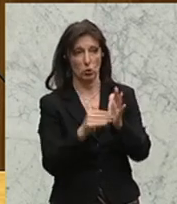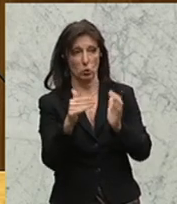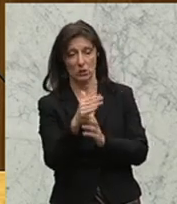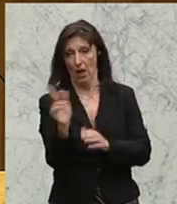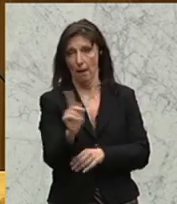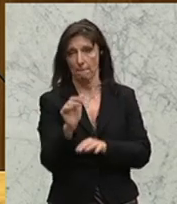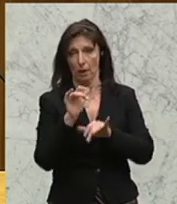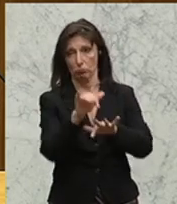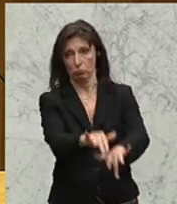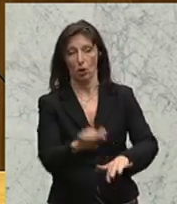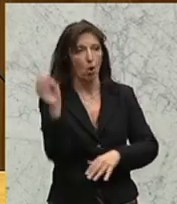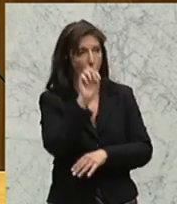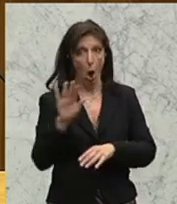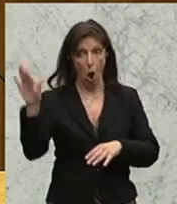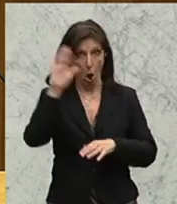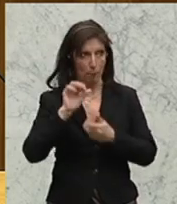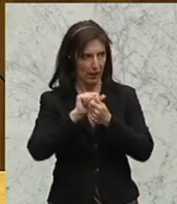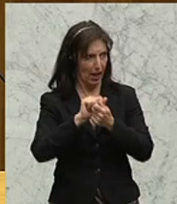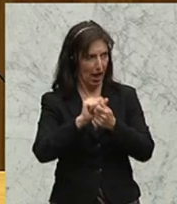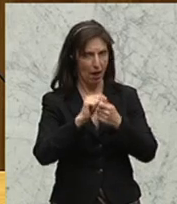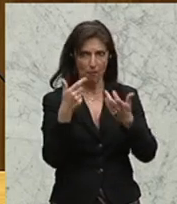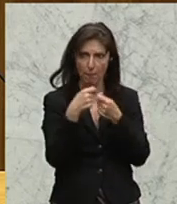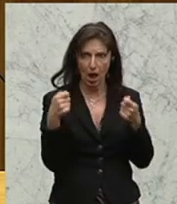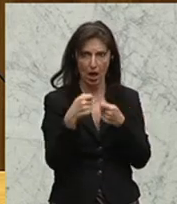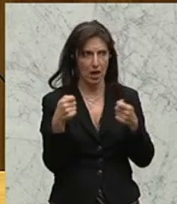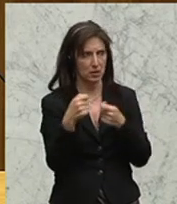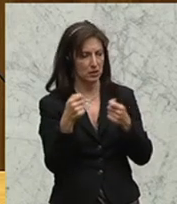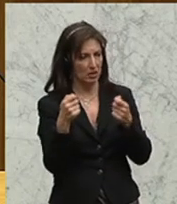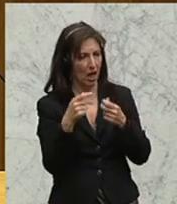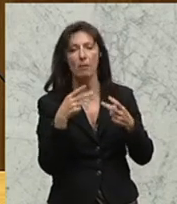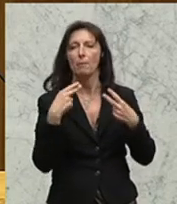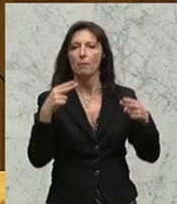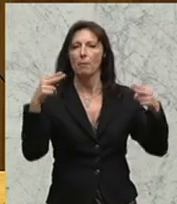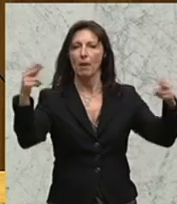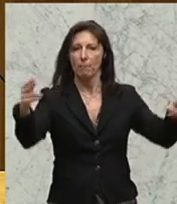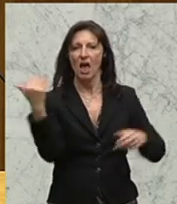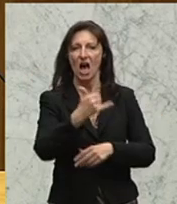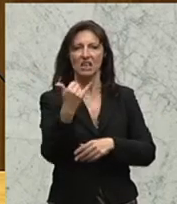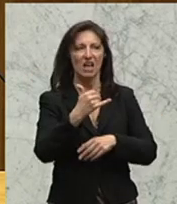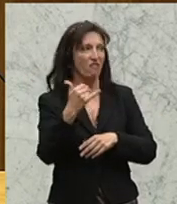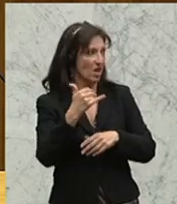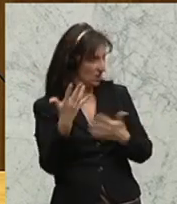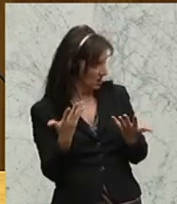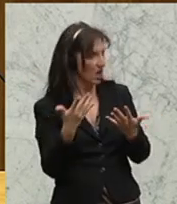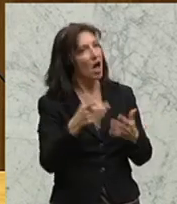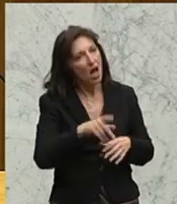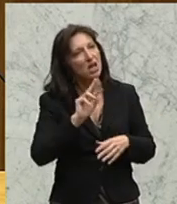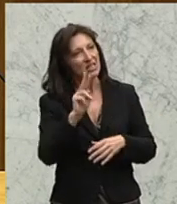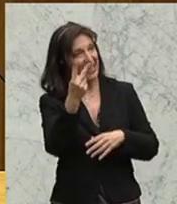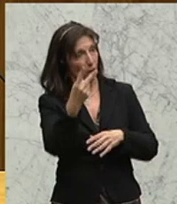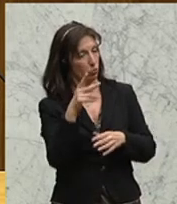werden, sich auf europäischer Ebene für konkrete und verbindliche Maßnahmen gegen die fortschreitende Verschmutzung von Gewässern mit sekundärem Mikroplastik